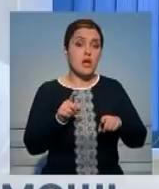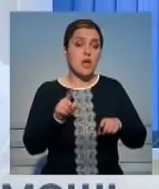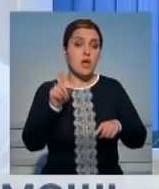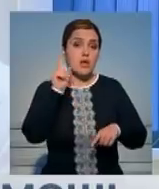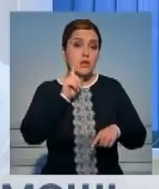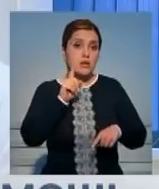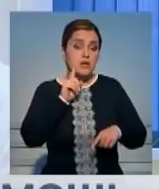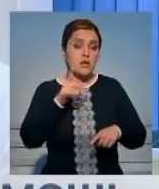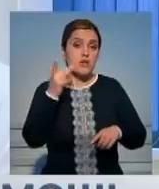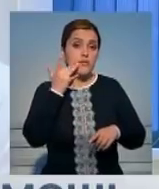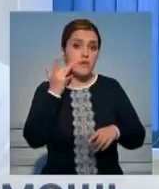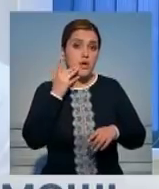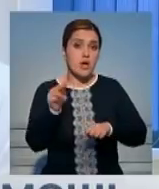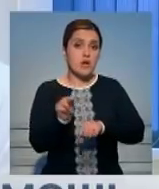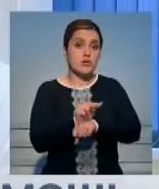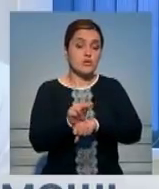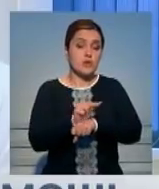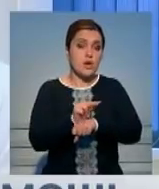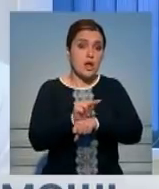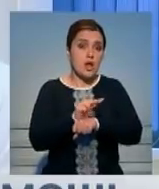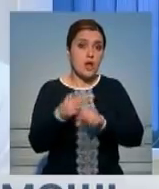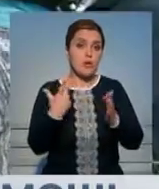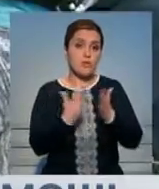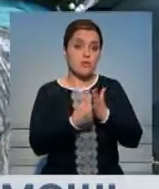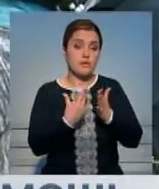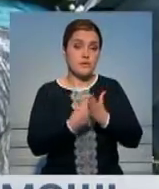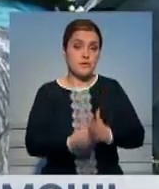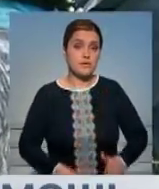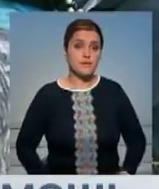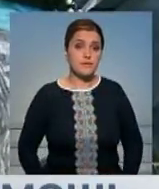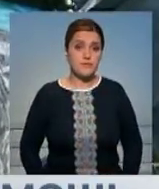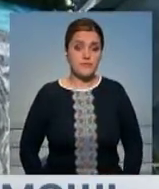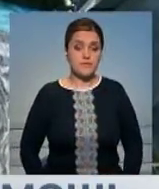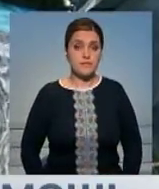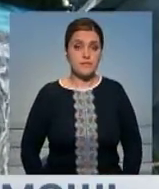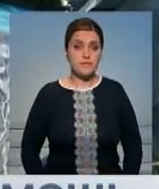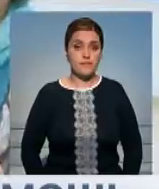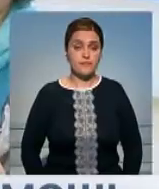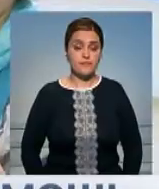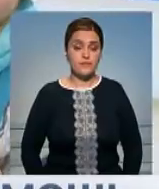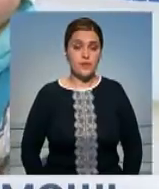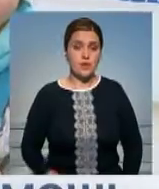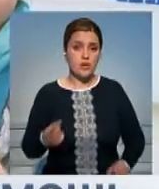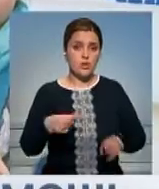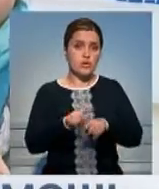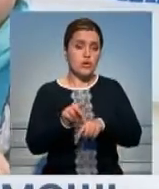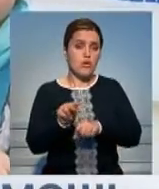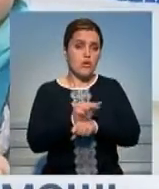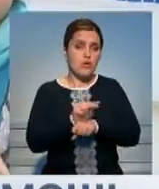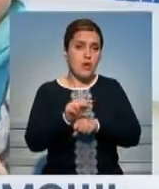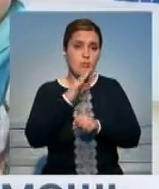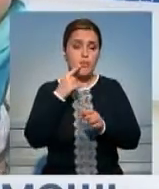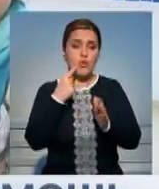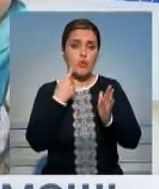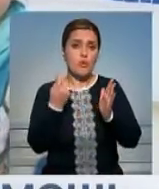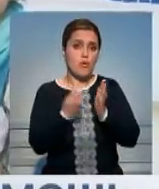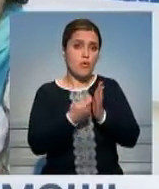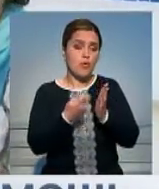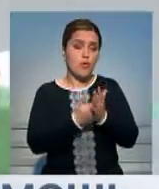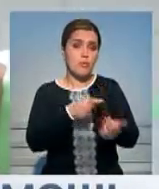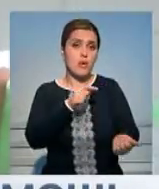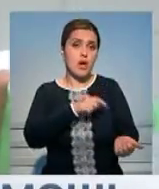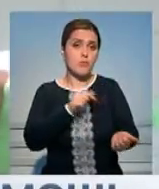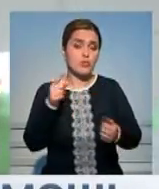счет постоянной подачи гормональных препаратов извне. Помимо них, извне малыш вынужден получать и питание. Сказываются